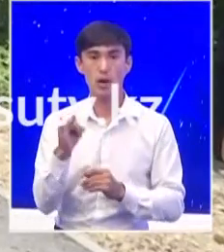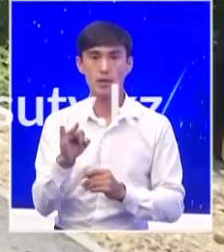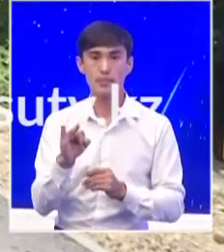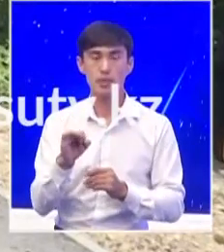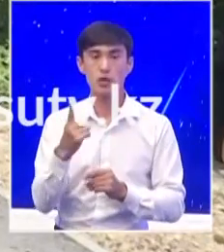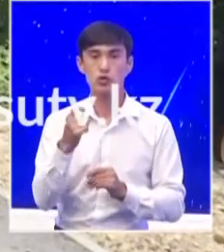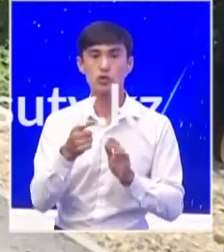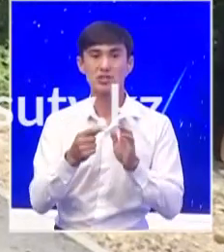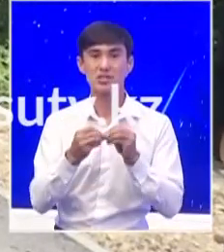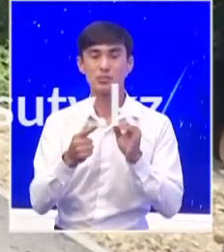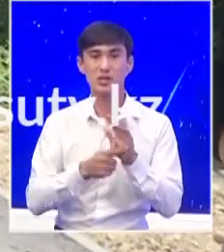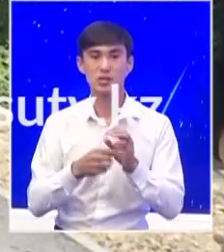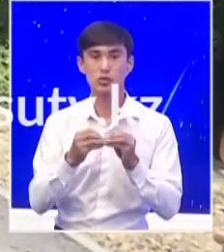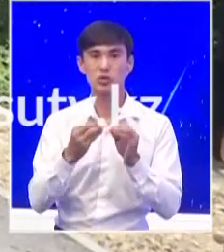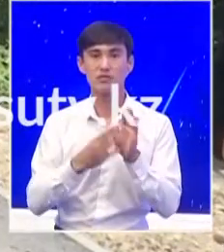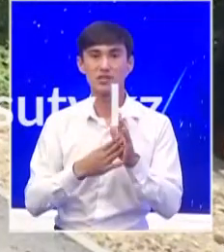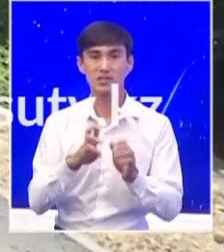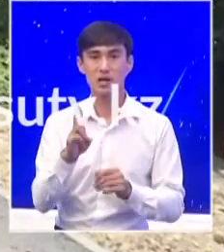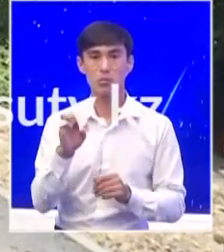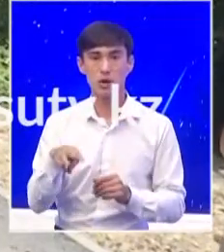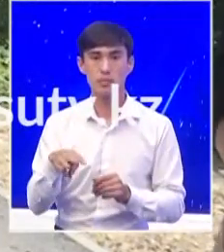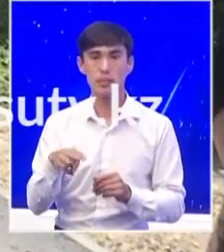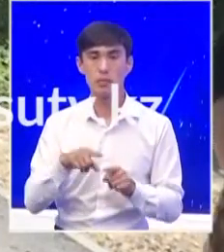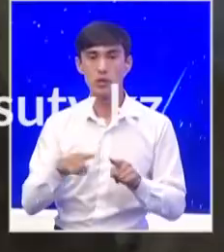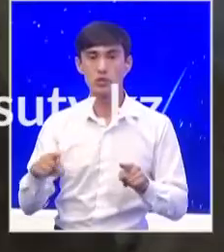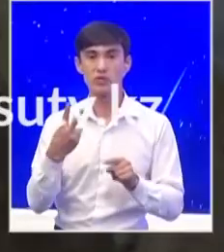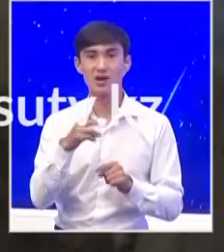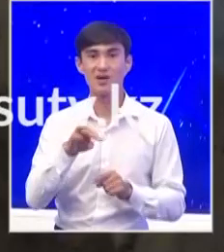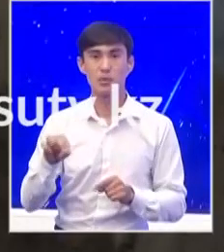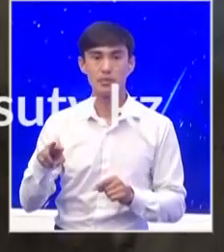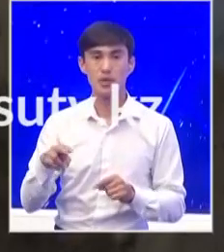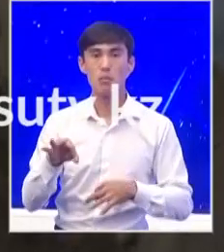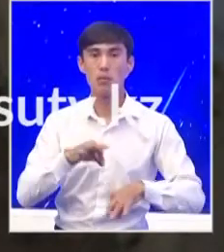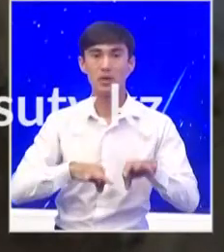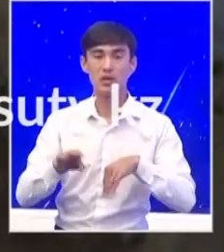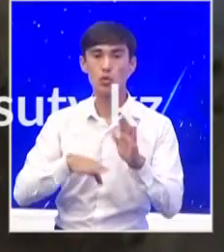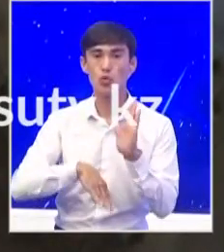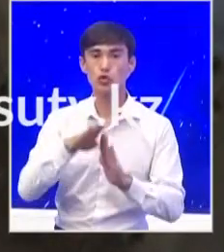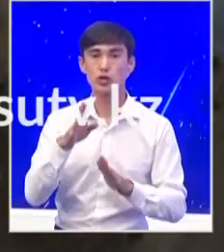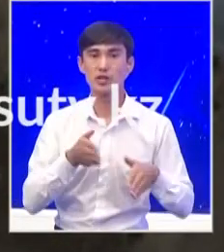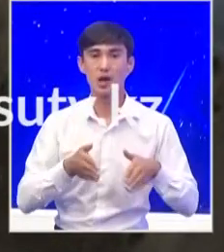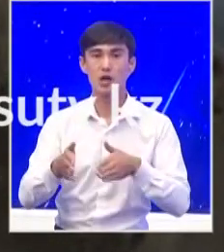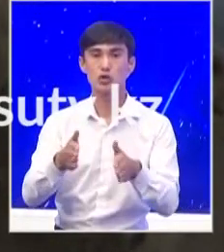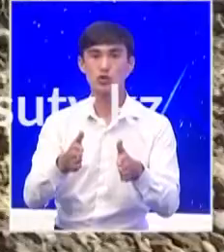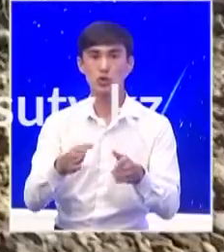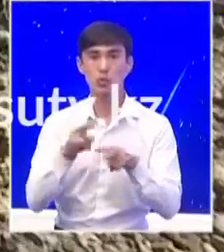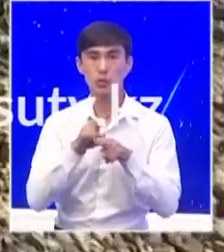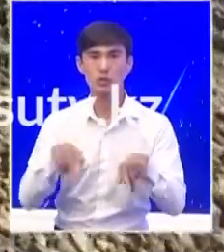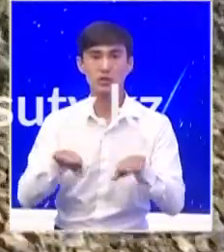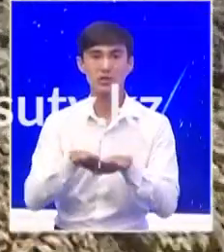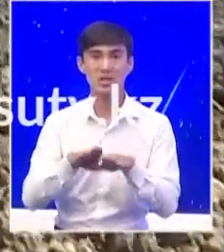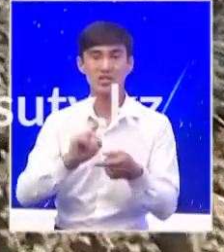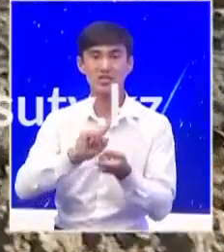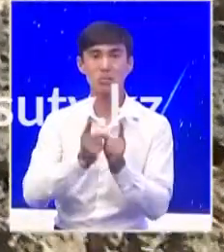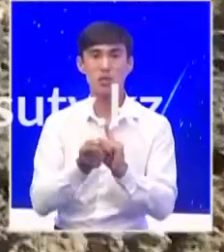есть 117-119 километр, протяженность 2 километра. По проекту улучшения дорожного полотна предусмотрена также